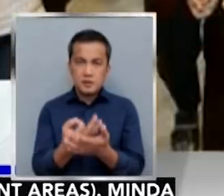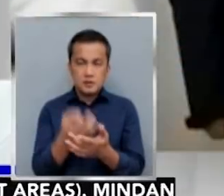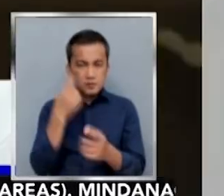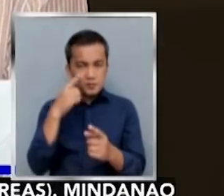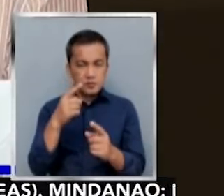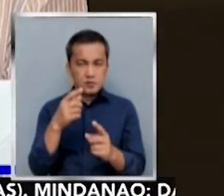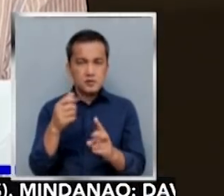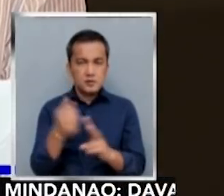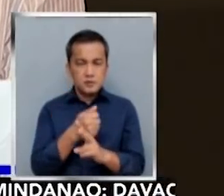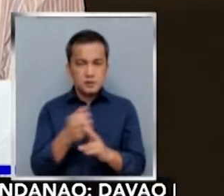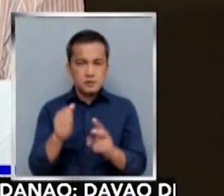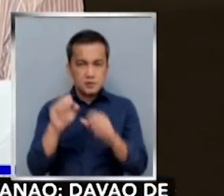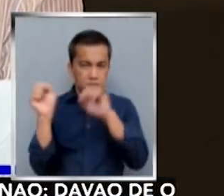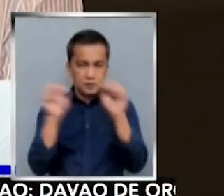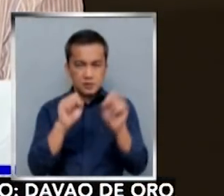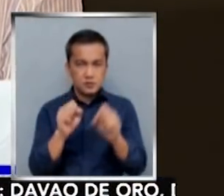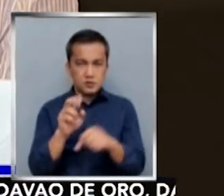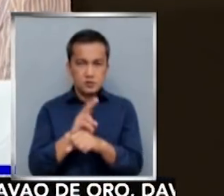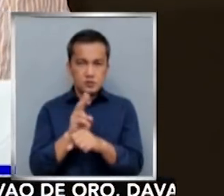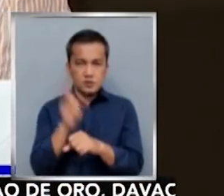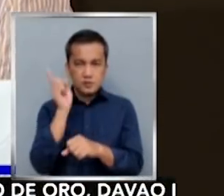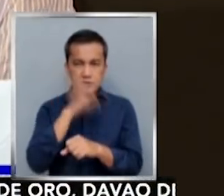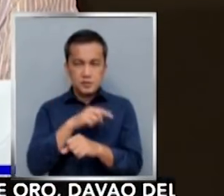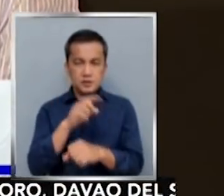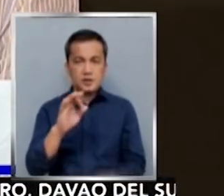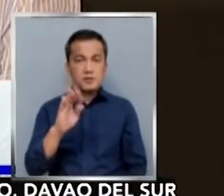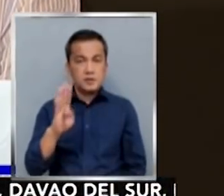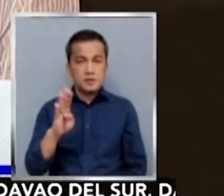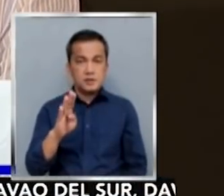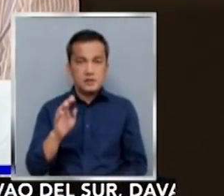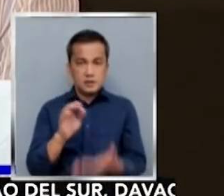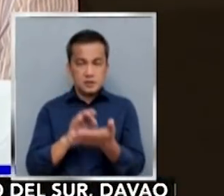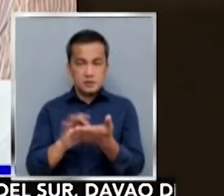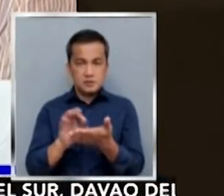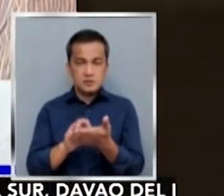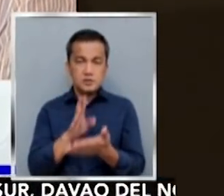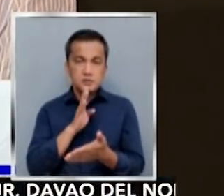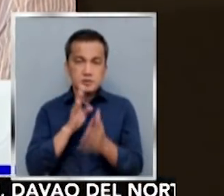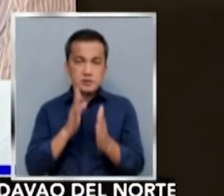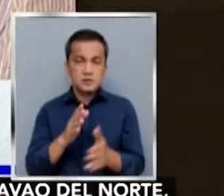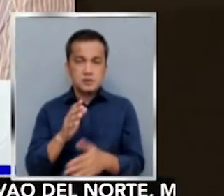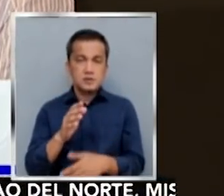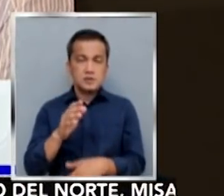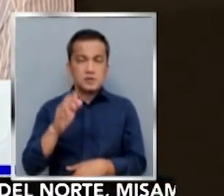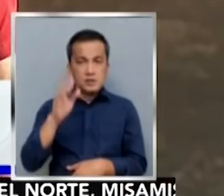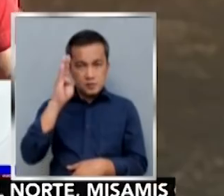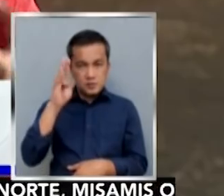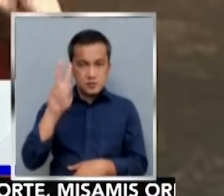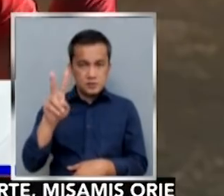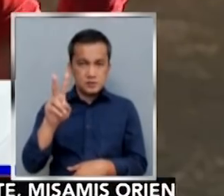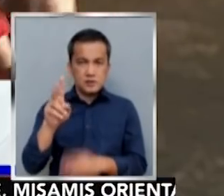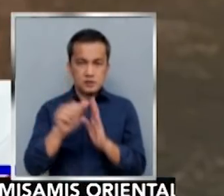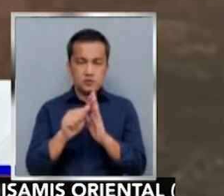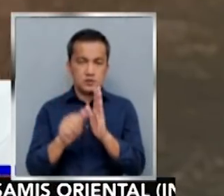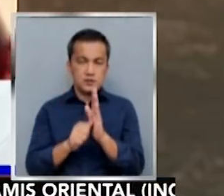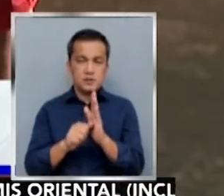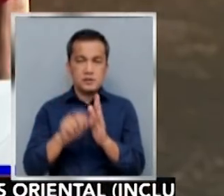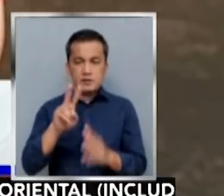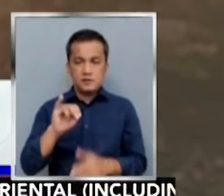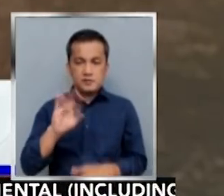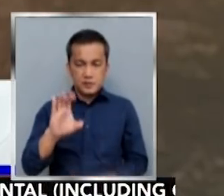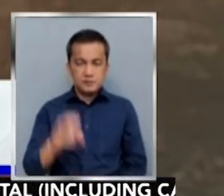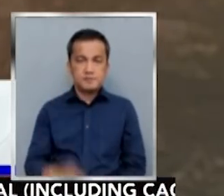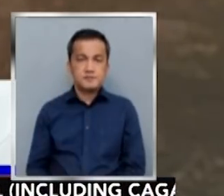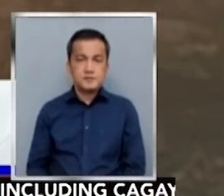bagyo gamit ang peking Facebook account ng tagapagsalita ni Marcos na si Attorney Vic Rodriguez. Ayon din sa kampo ni